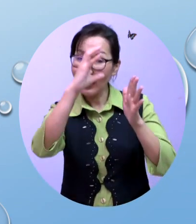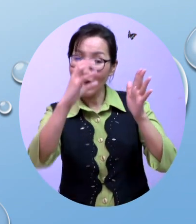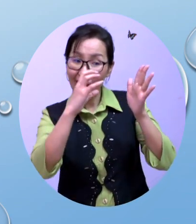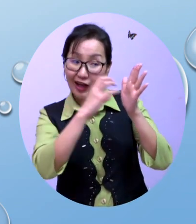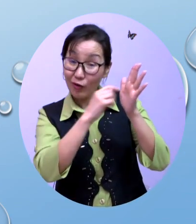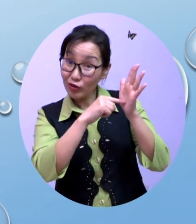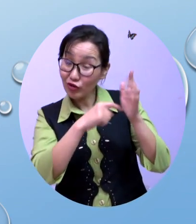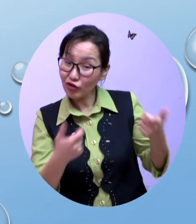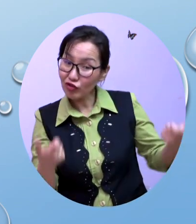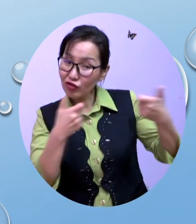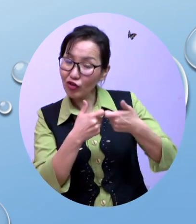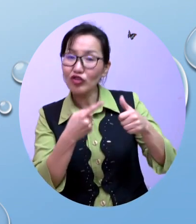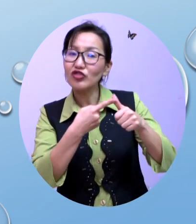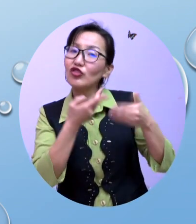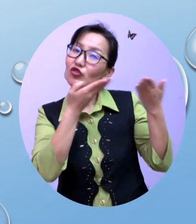тохирох нэрийг өгье.